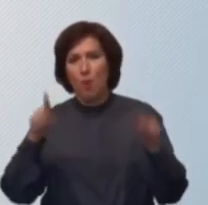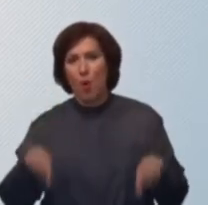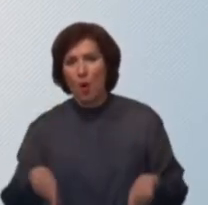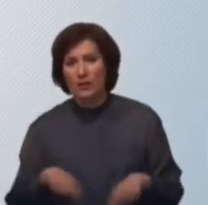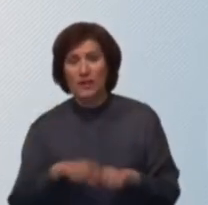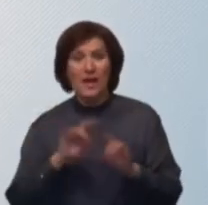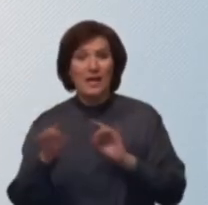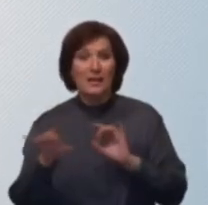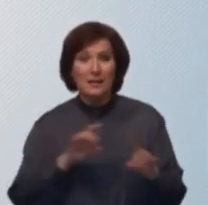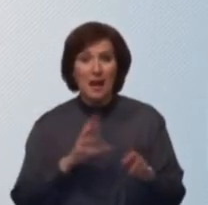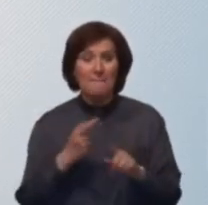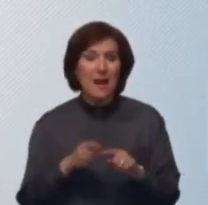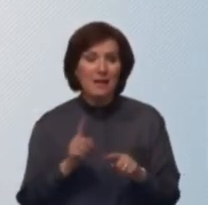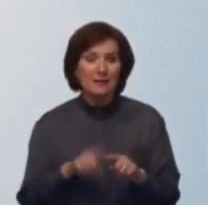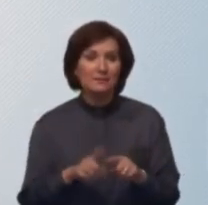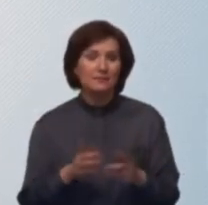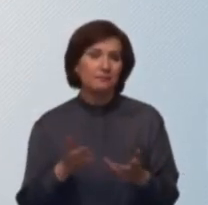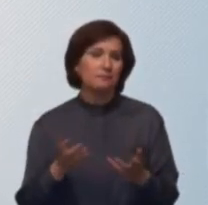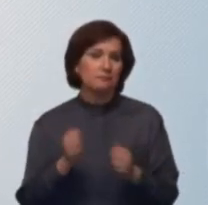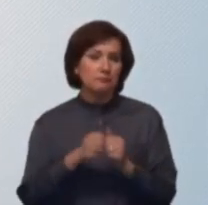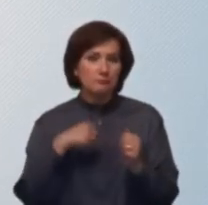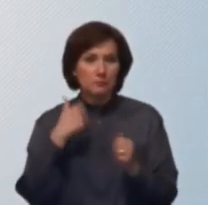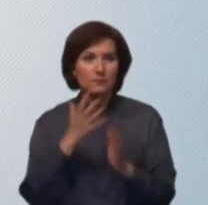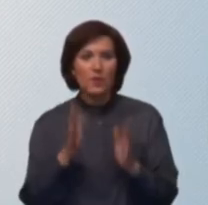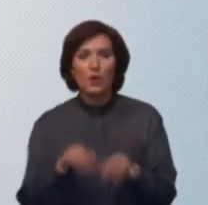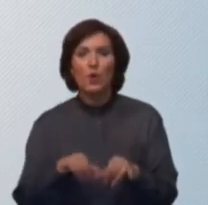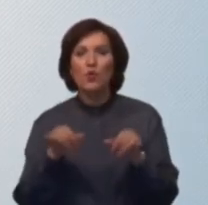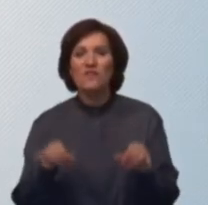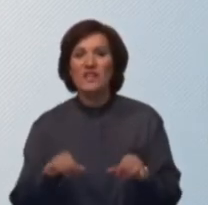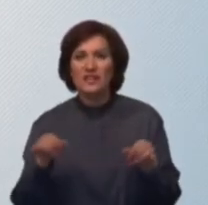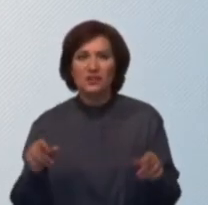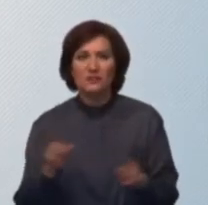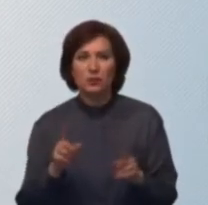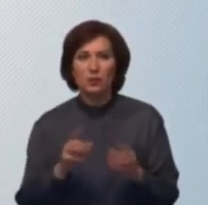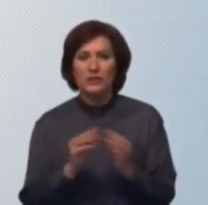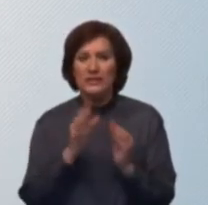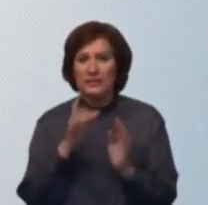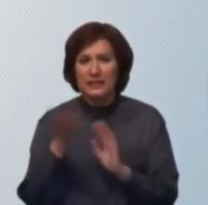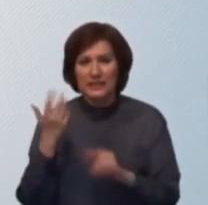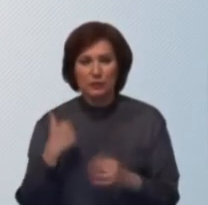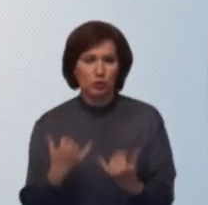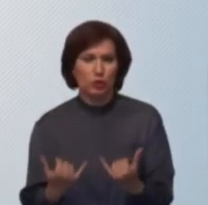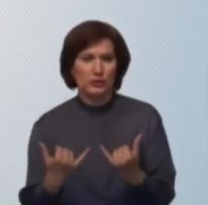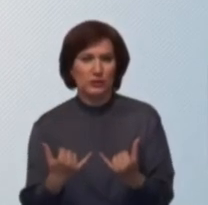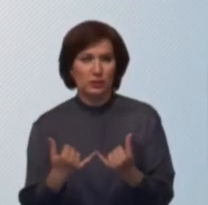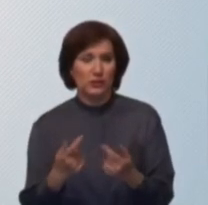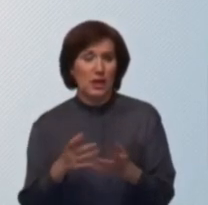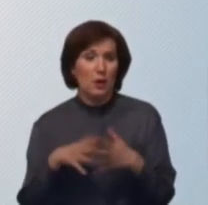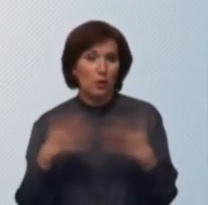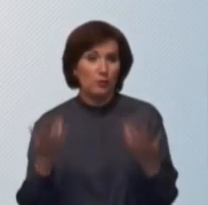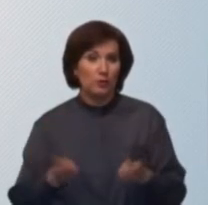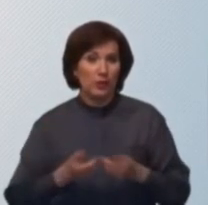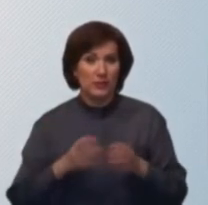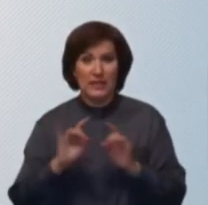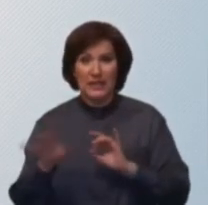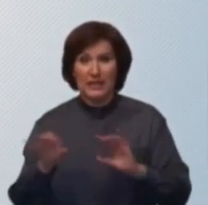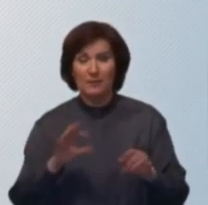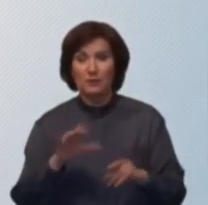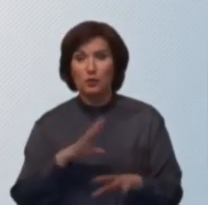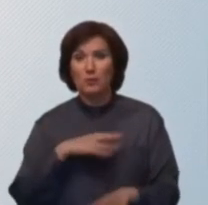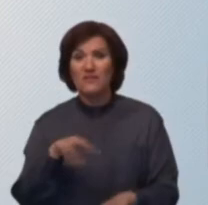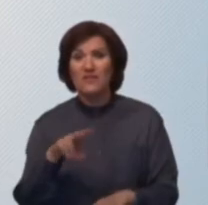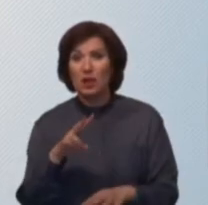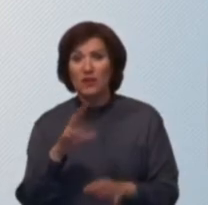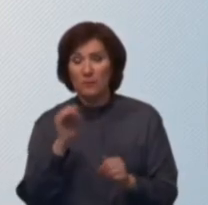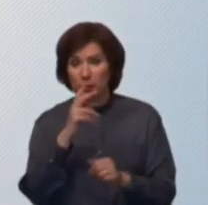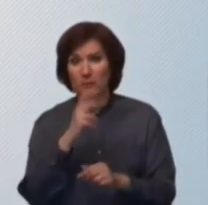эта реклама, по сути, она, ну, с каждым годом только увеличивается, что 10 лет назад, что сейчас, огромнейшее количество рекламы. Все, кто был в Николаеве,